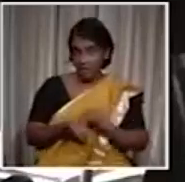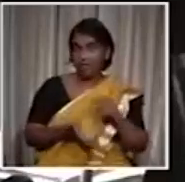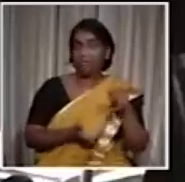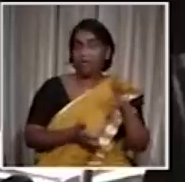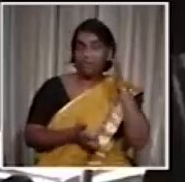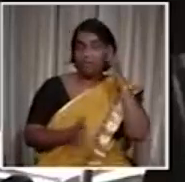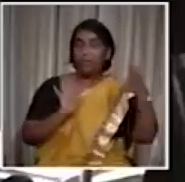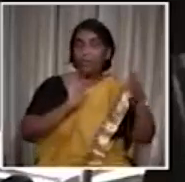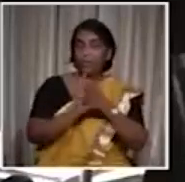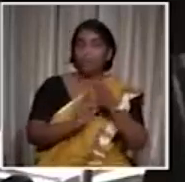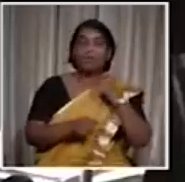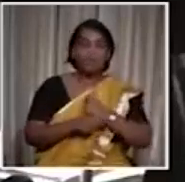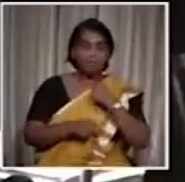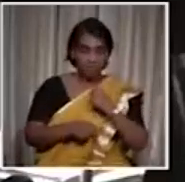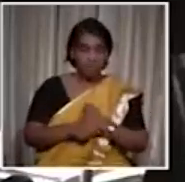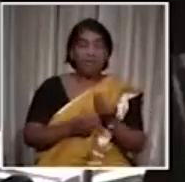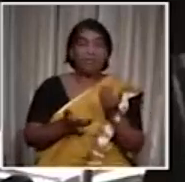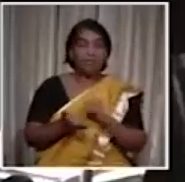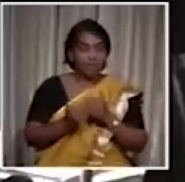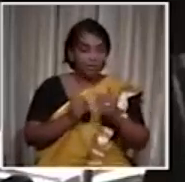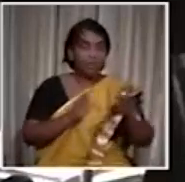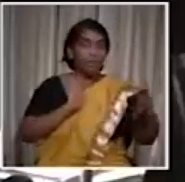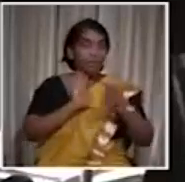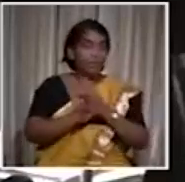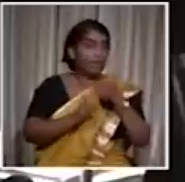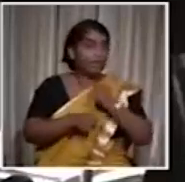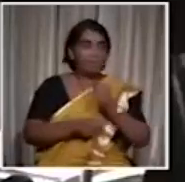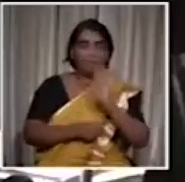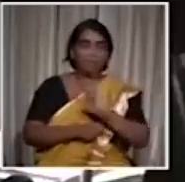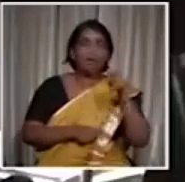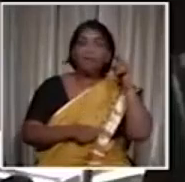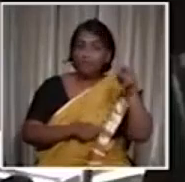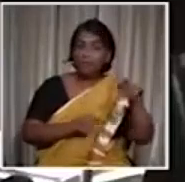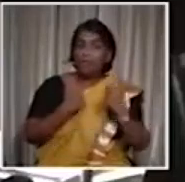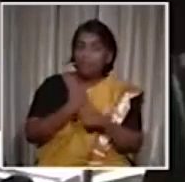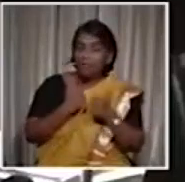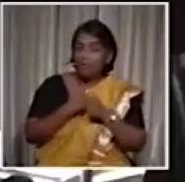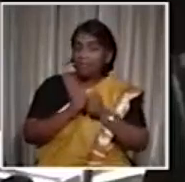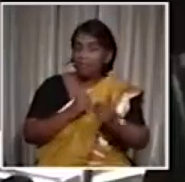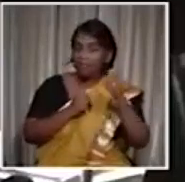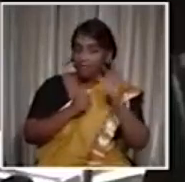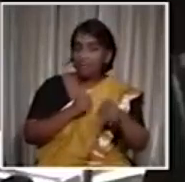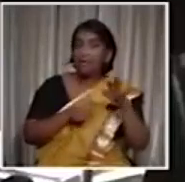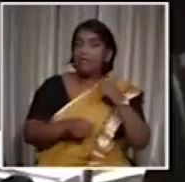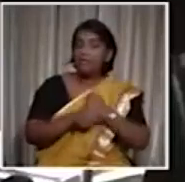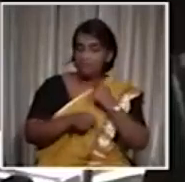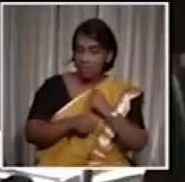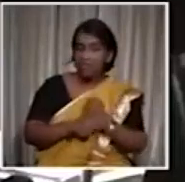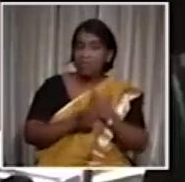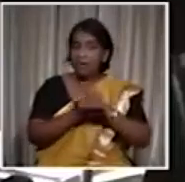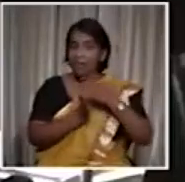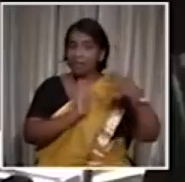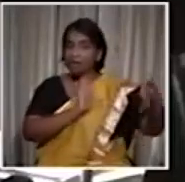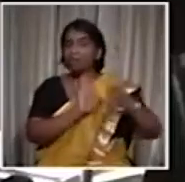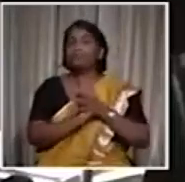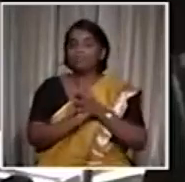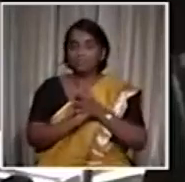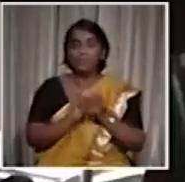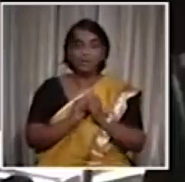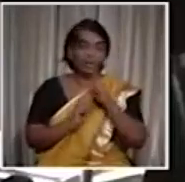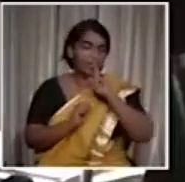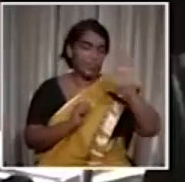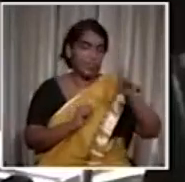sine sarrapaksi ka andu yanu, tawatulta sarrapaksi ka andu waknevi, on wising gudanagana lada andu ta kotas karwam bawata patkiri masanda